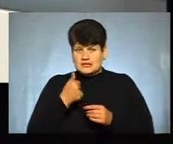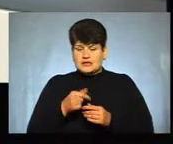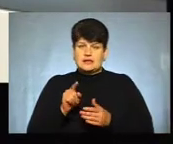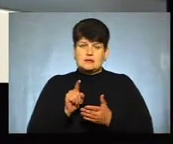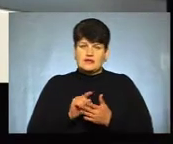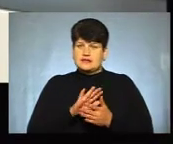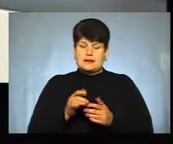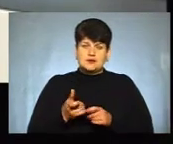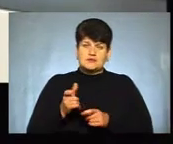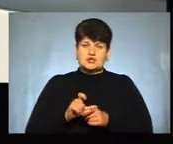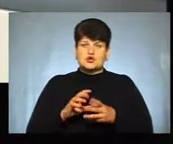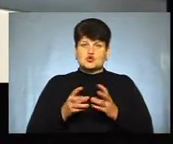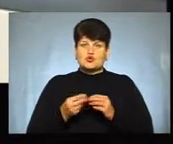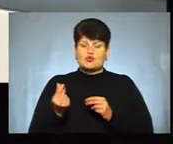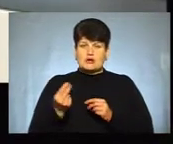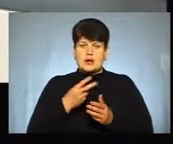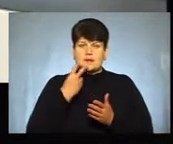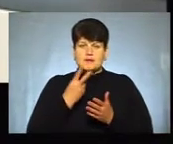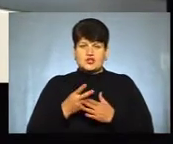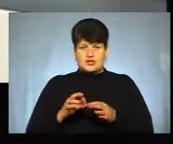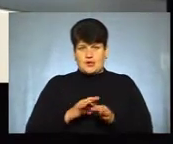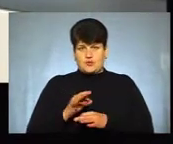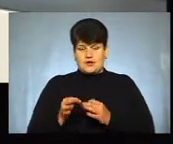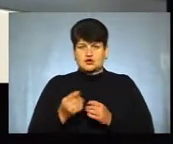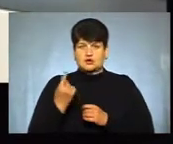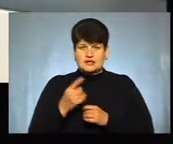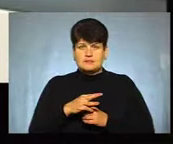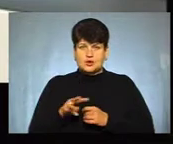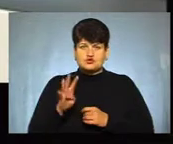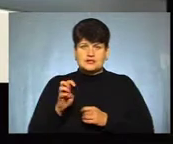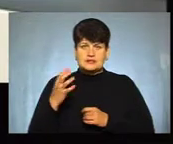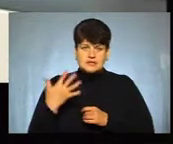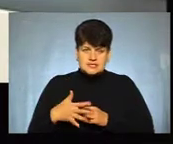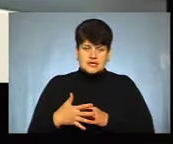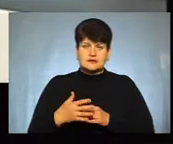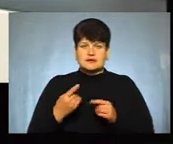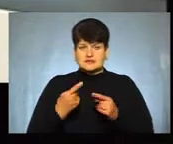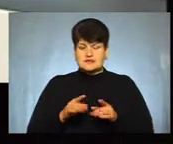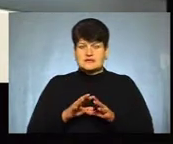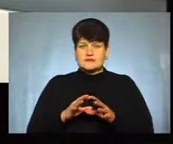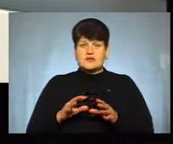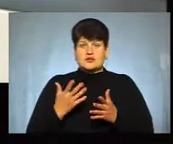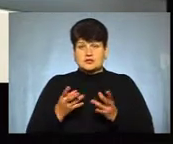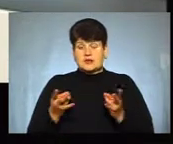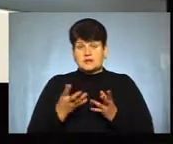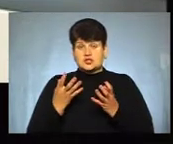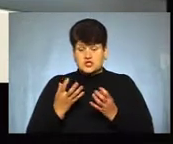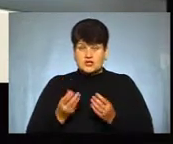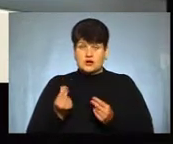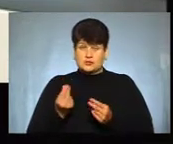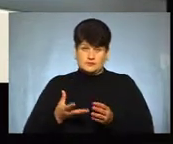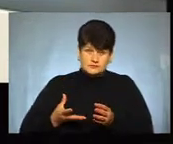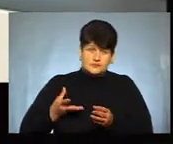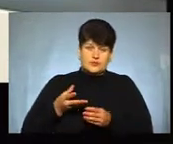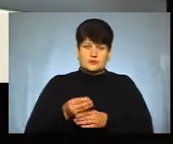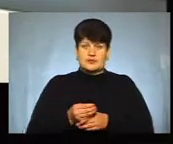не перевищувати суму коштів, яка передбачена на проект. Тобто, якщо це 1 450 000, значить 1 450 000. Якщо воно потребуватиме подальшого фінансування або більшої